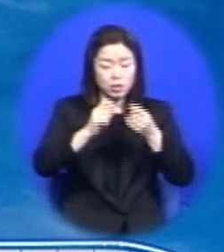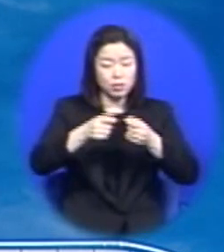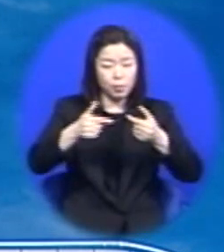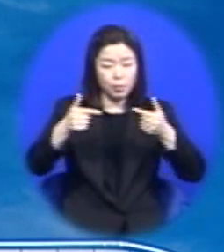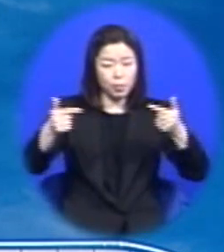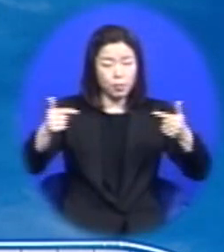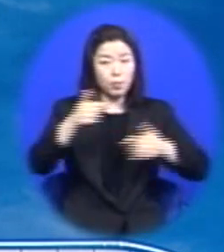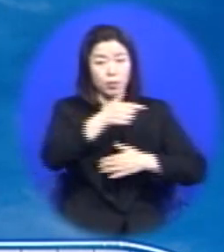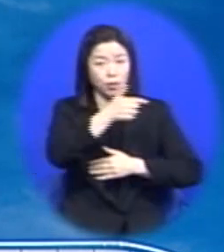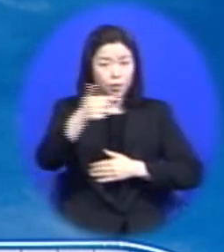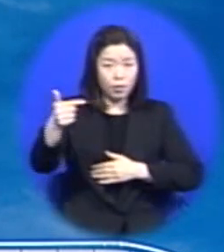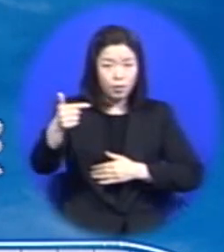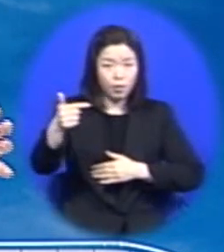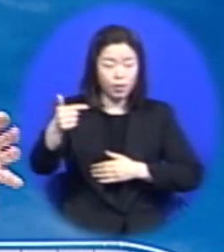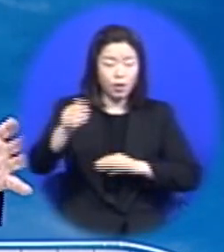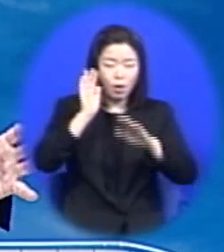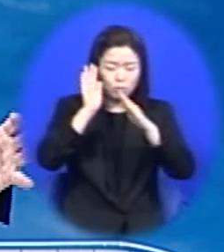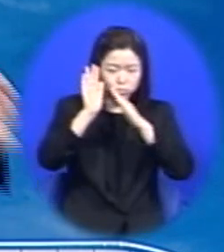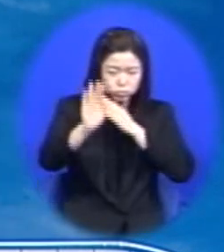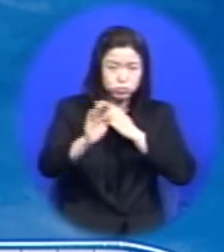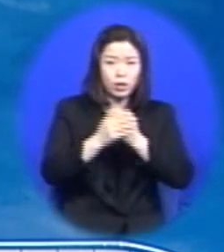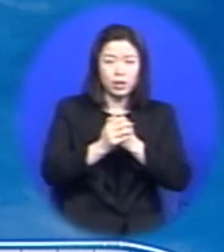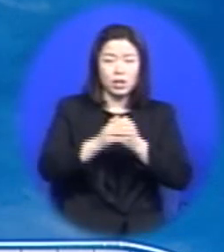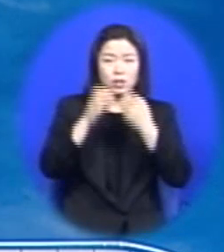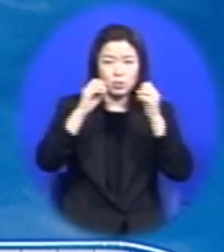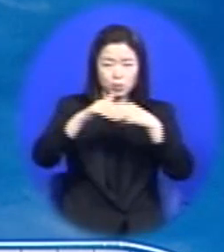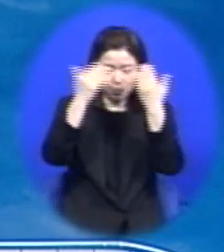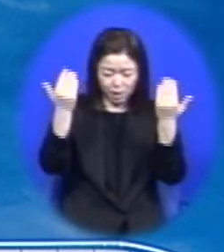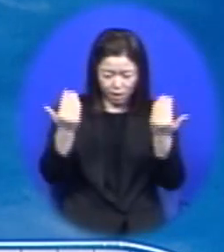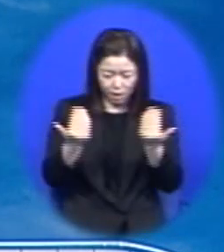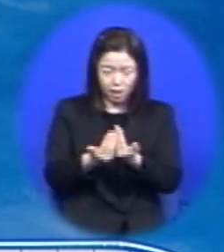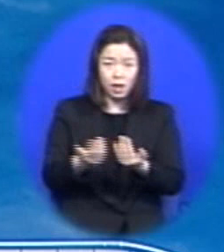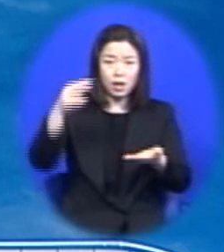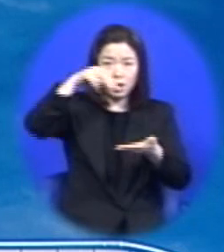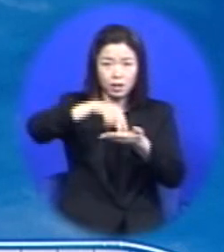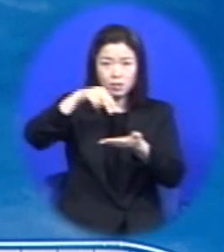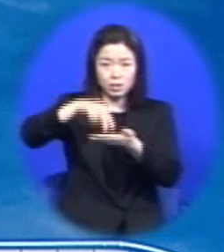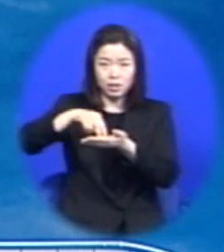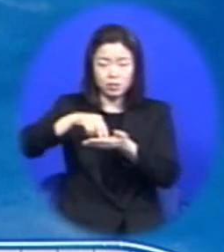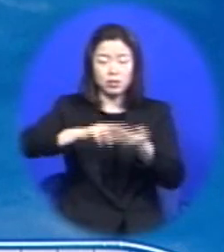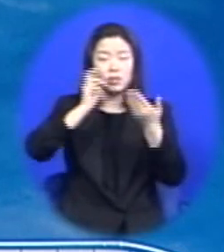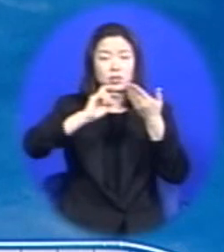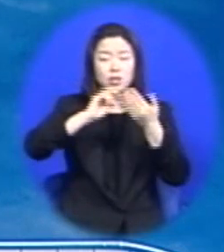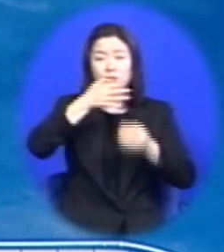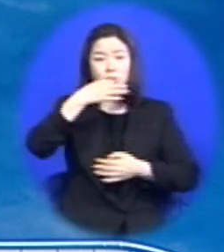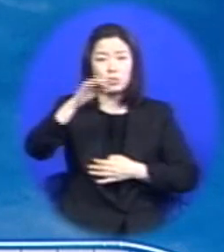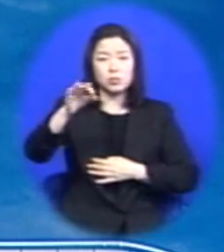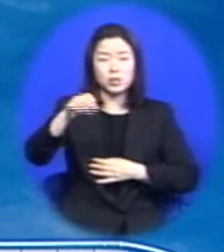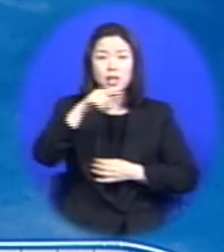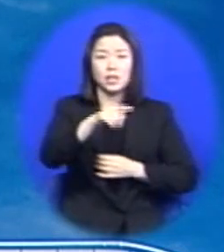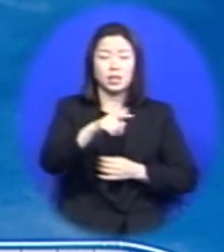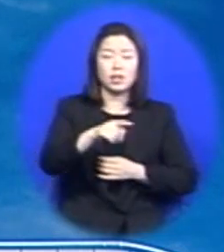커지는데 나중에는 선교사님들이 다 일어나서 찬송을 부르는데 아